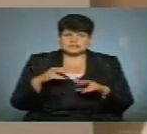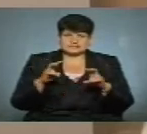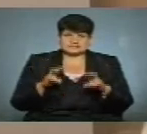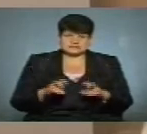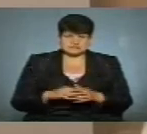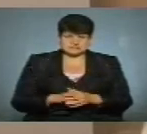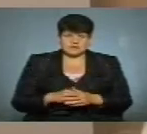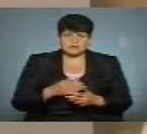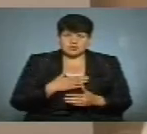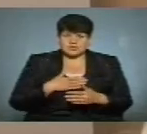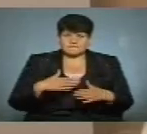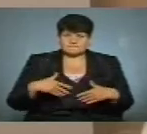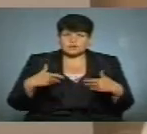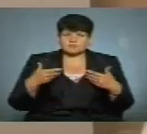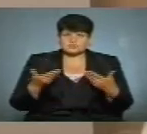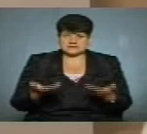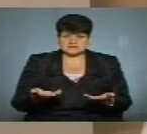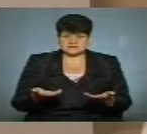засіданнях. Моя пропозиція,